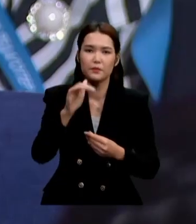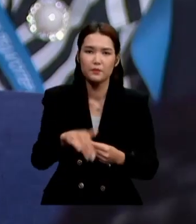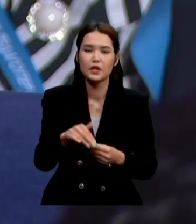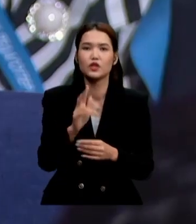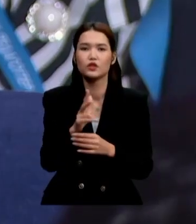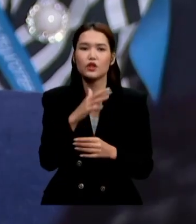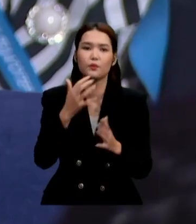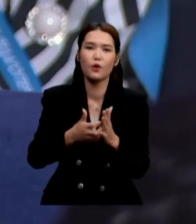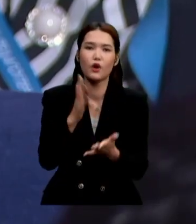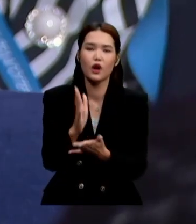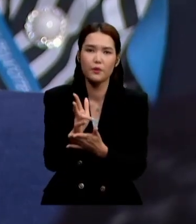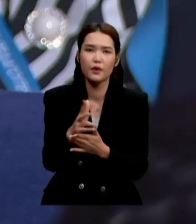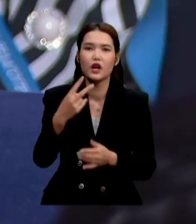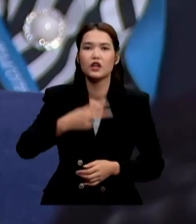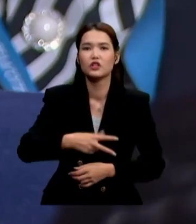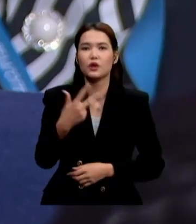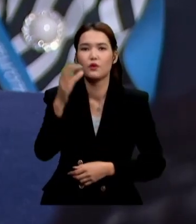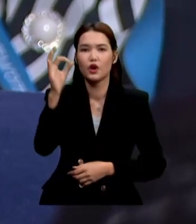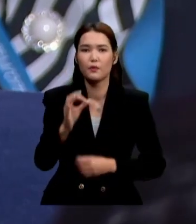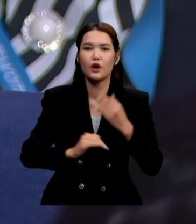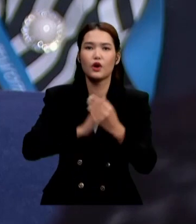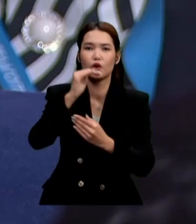ұстаз жетіспейді. Мұғалімдердің 23% ғана